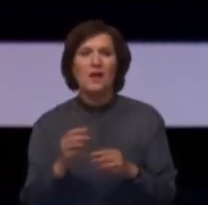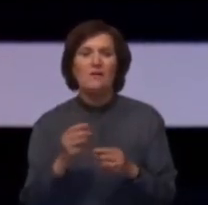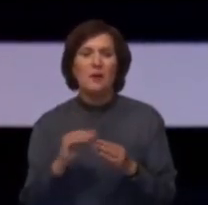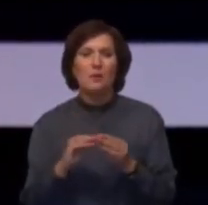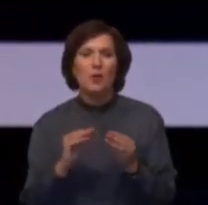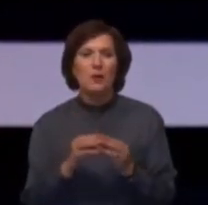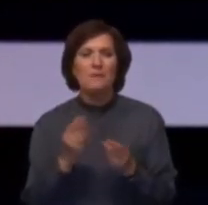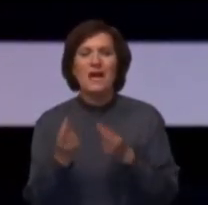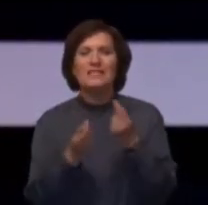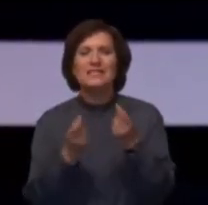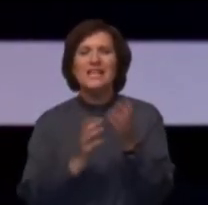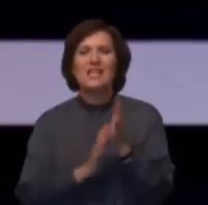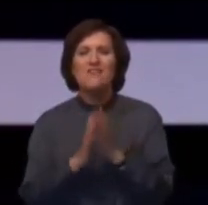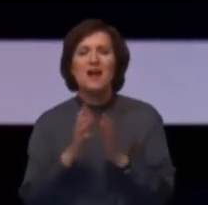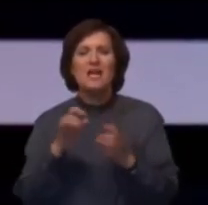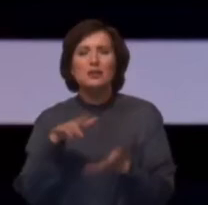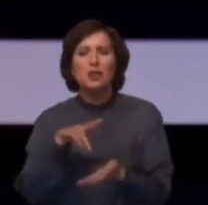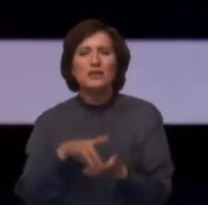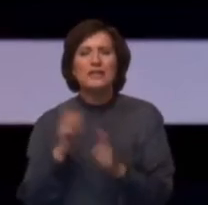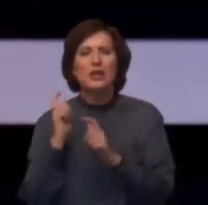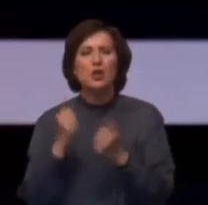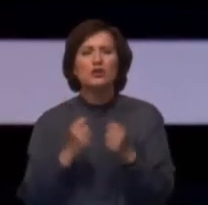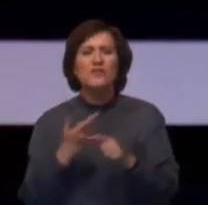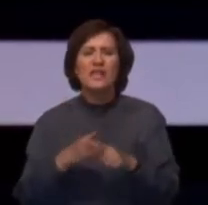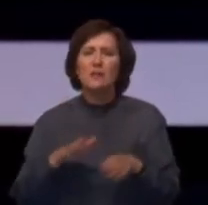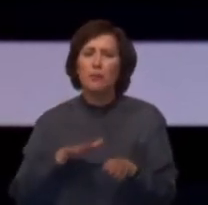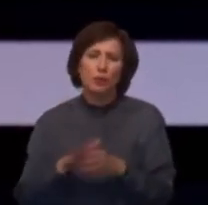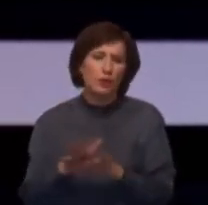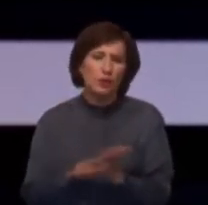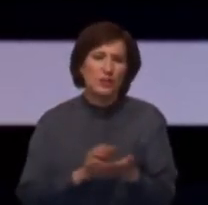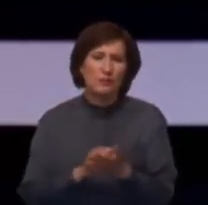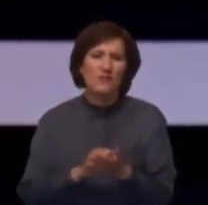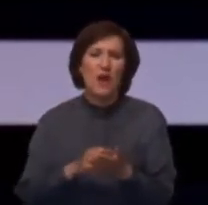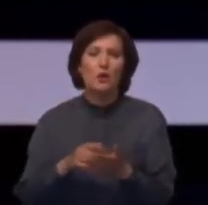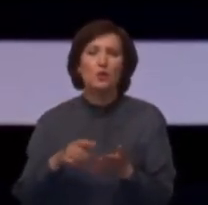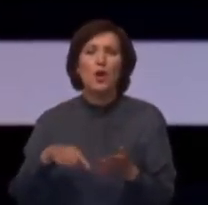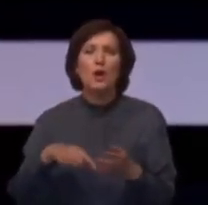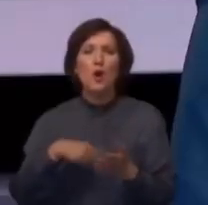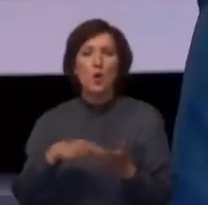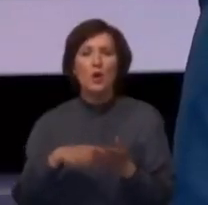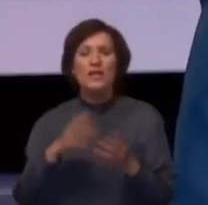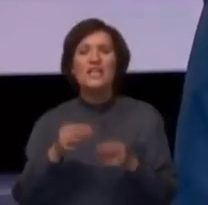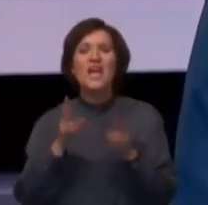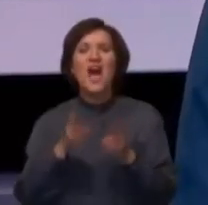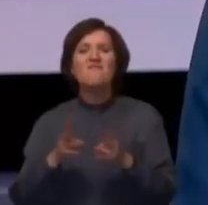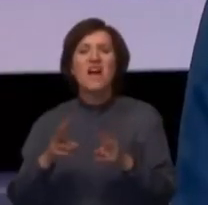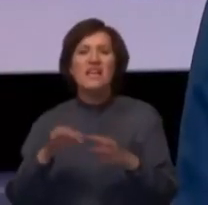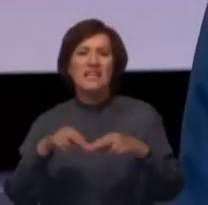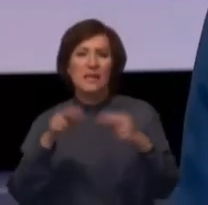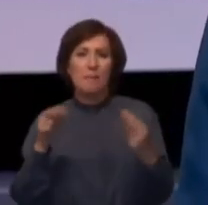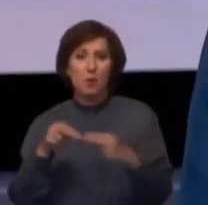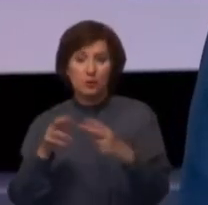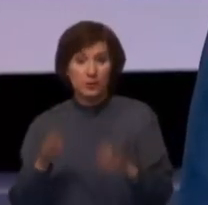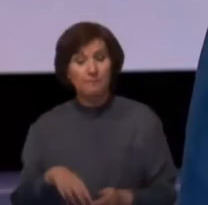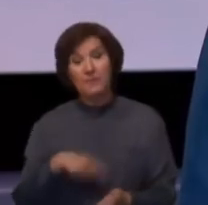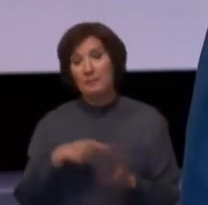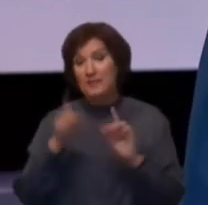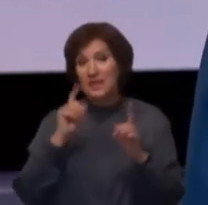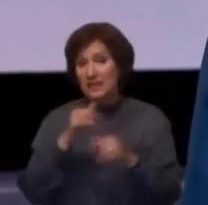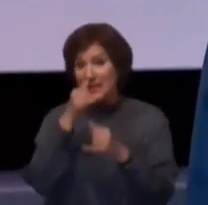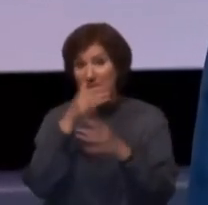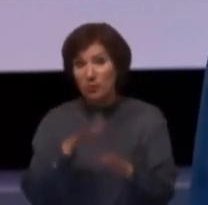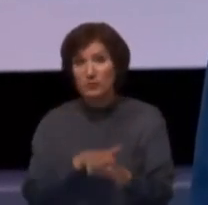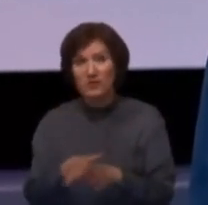зернова столиця і грузовики, які повністю розбивають міст, а також аварійні мости. Олександр Сенкевич. Міська рада, яка не